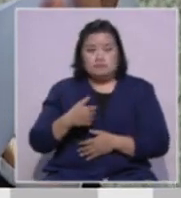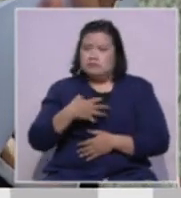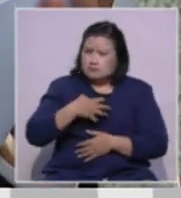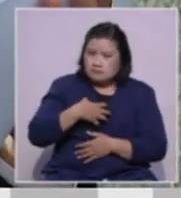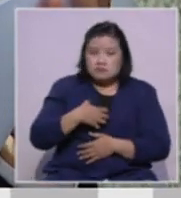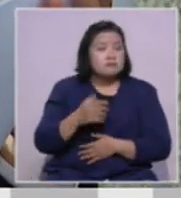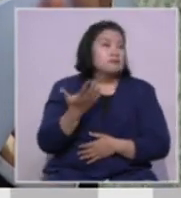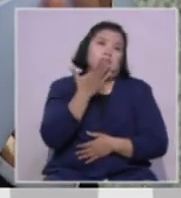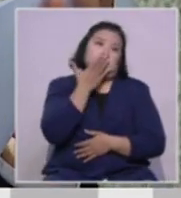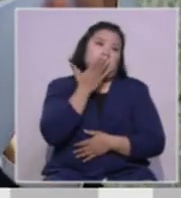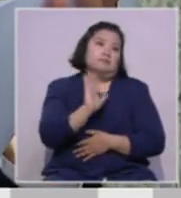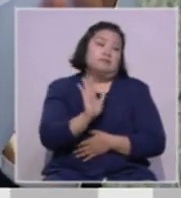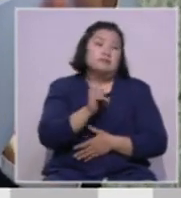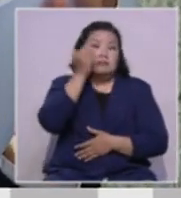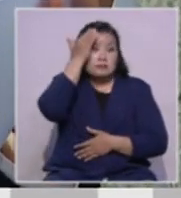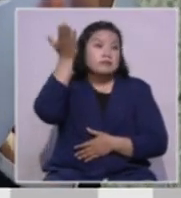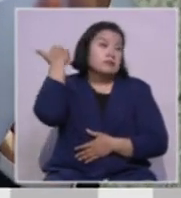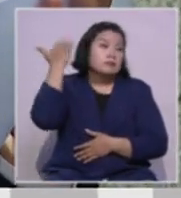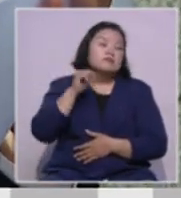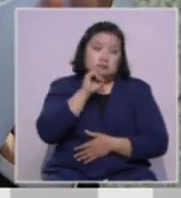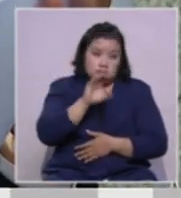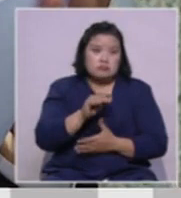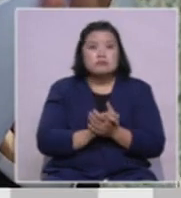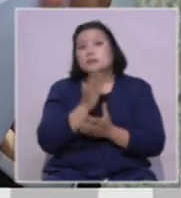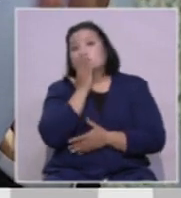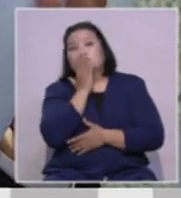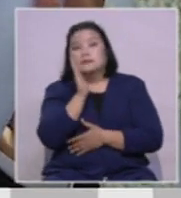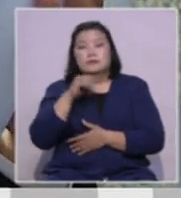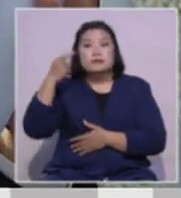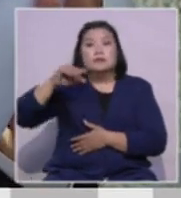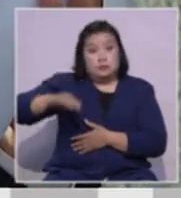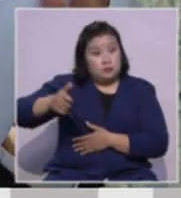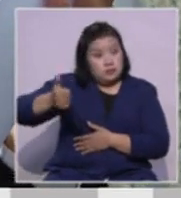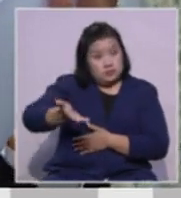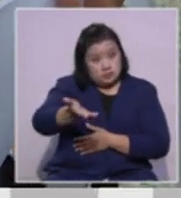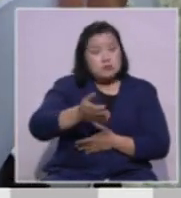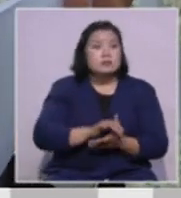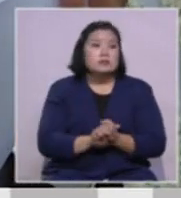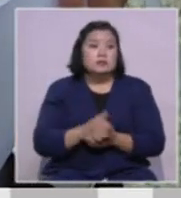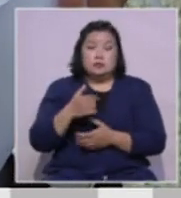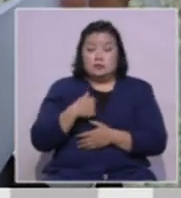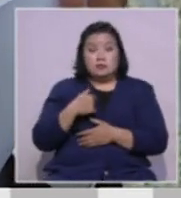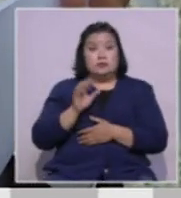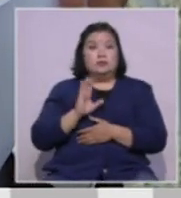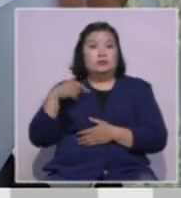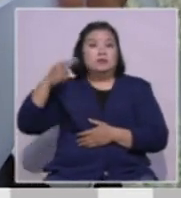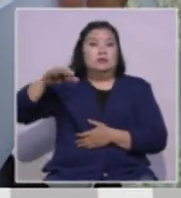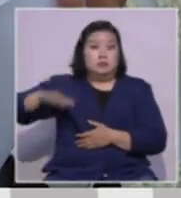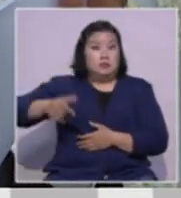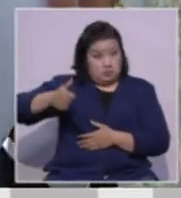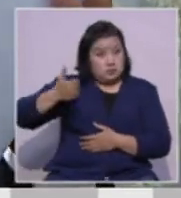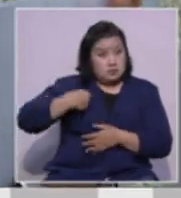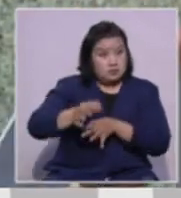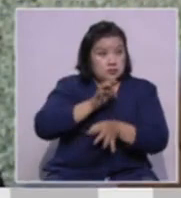ยังจำได้ว่ามีข่าวว่าตอนแรกก็คือว่าไม่เป็นก็ได ้ เอาน้องมาเป็นก็ได ้ ถูกไหมฮะ ก็คือถ้าผมไม่เป็นน้องผมเป็นแทน ผมว่